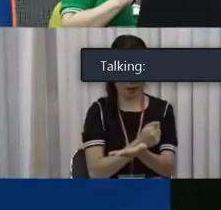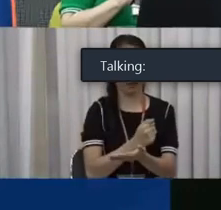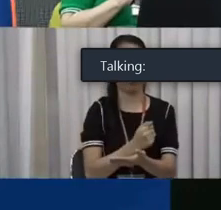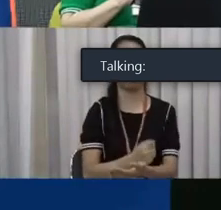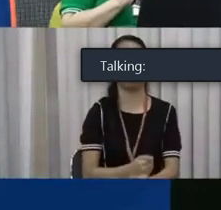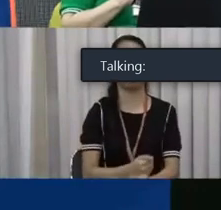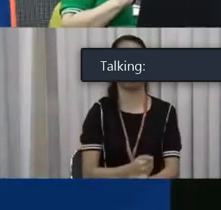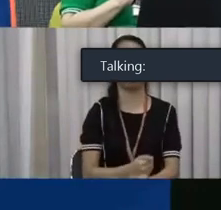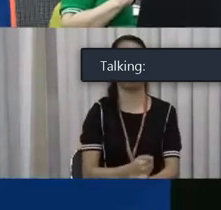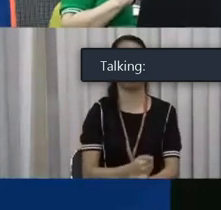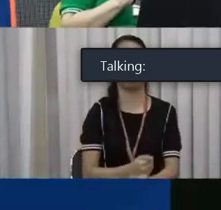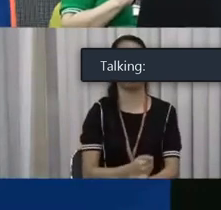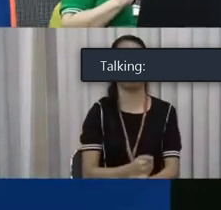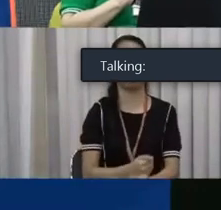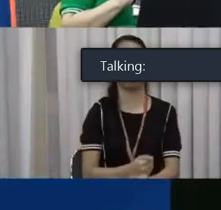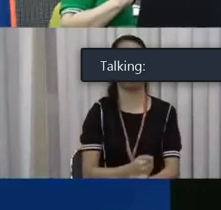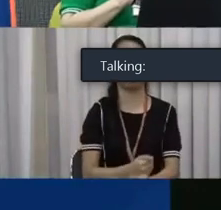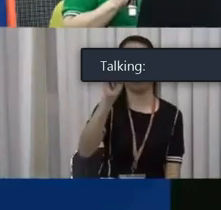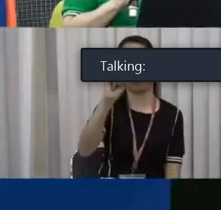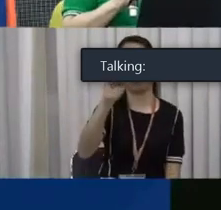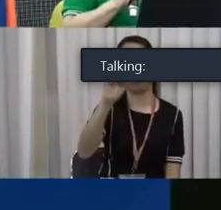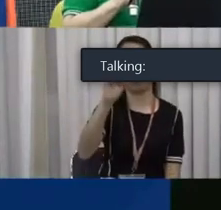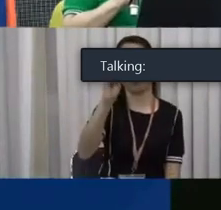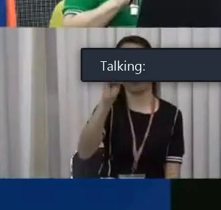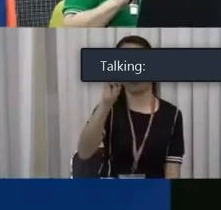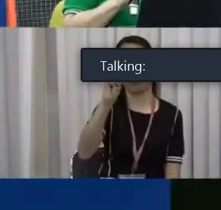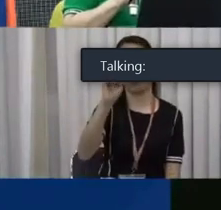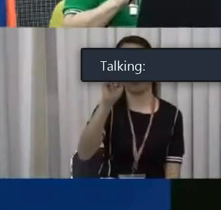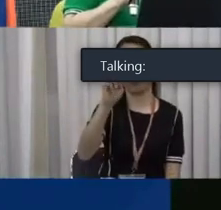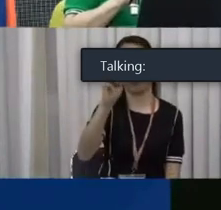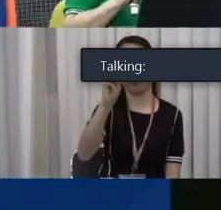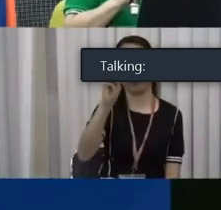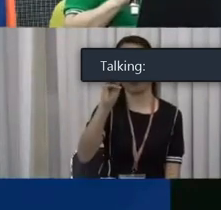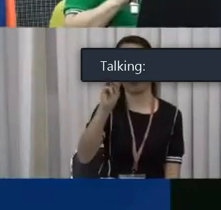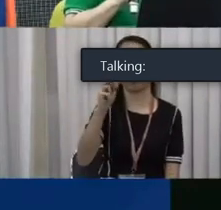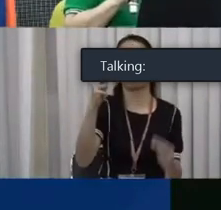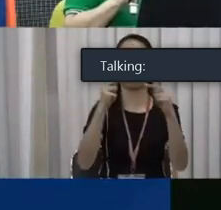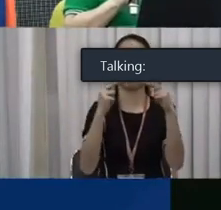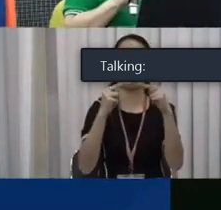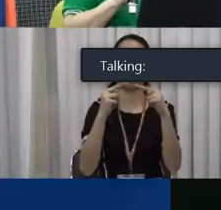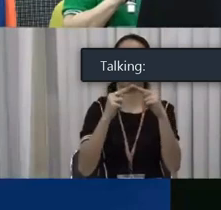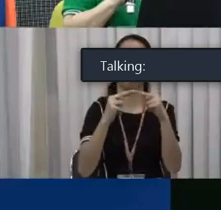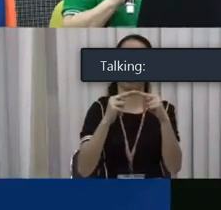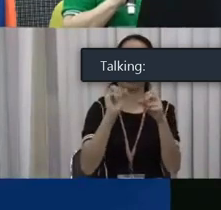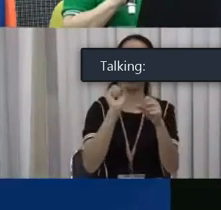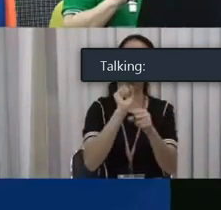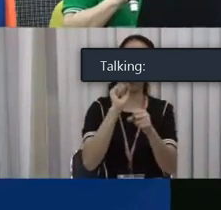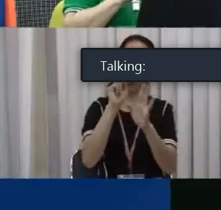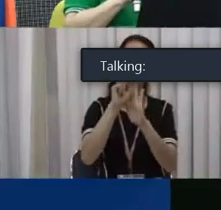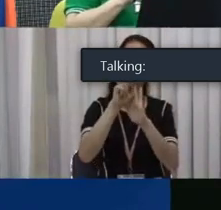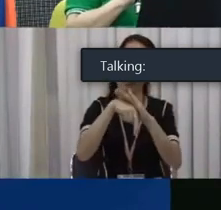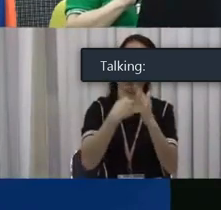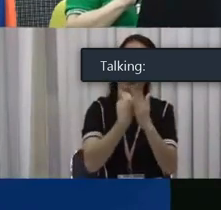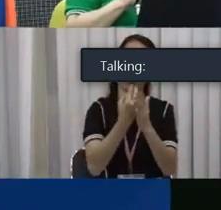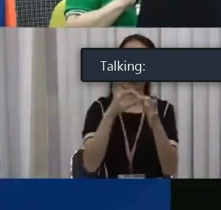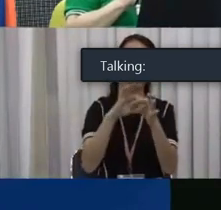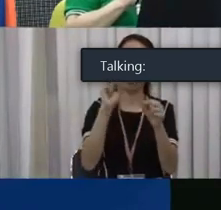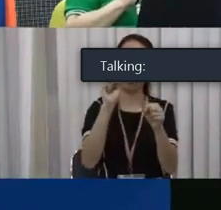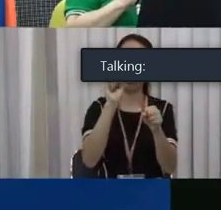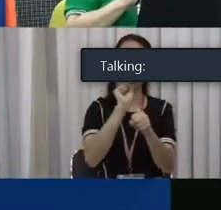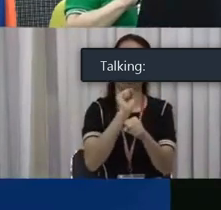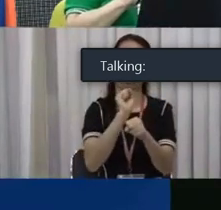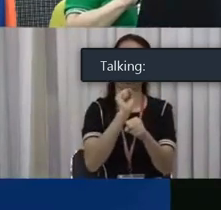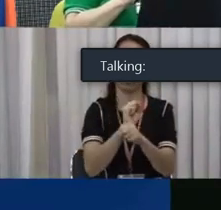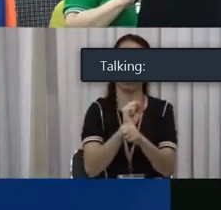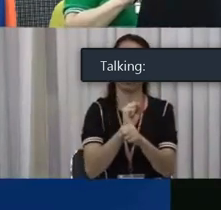sector. Then the wage-related benefits such as normal hours of work. So ang normal hours of work is 8 hours. So